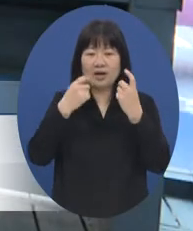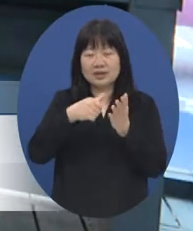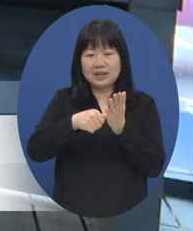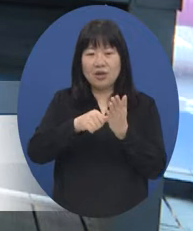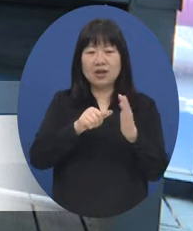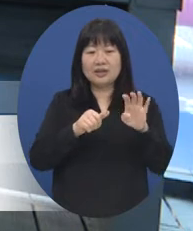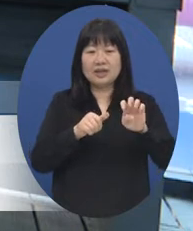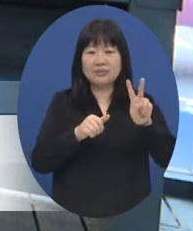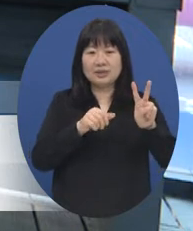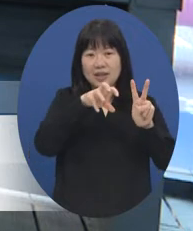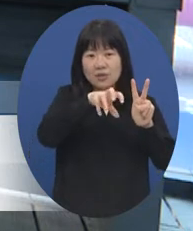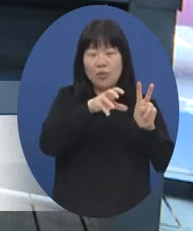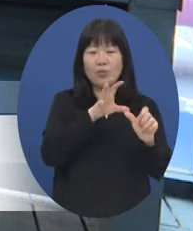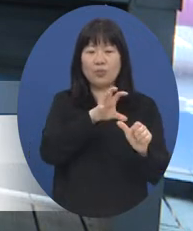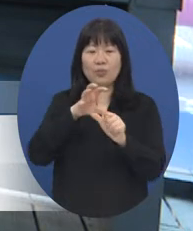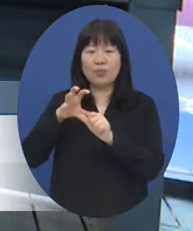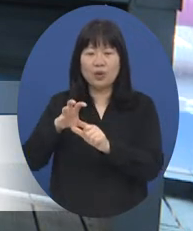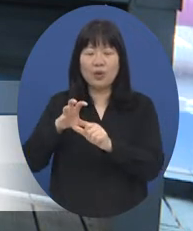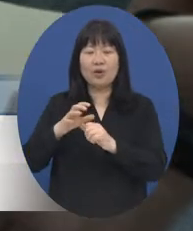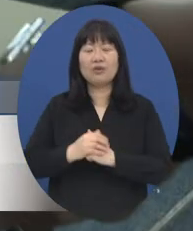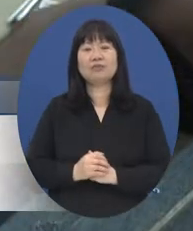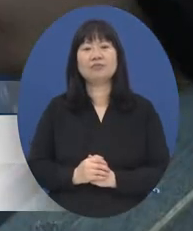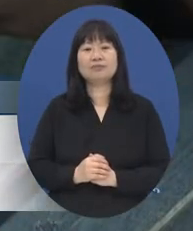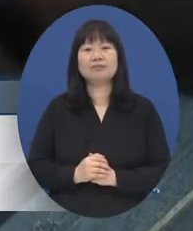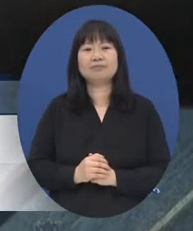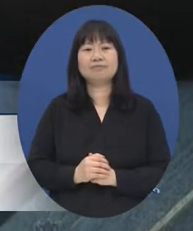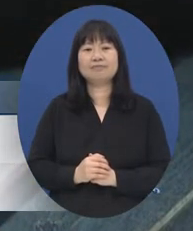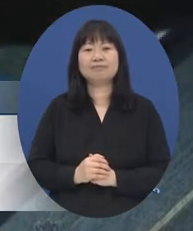42개소를 활용해서 여행사 등을 통해